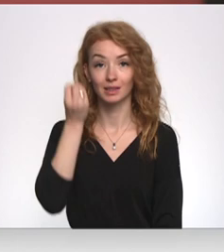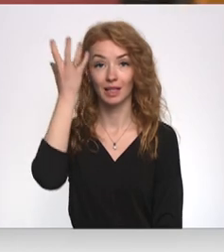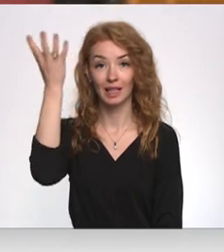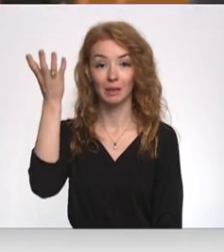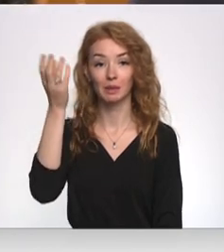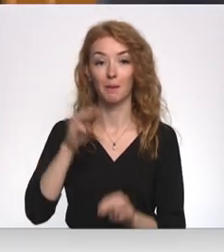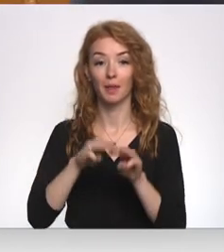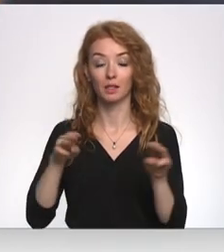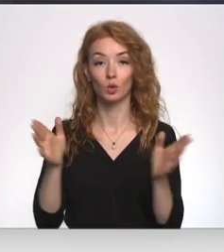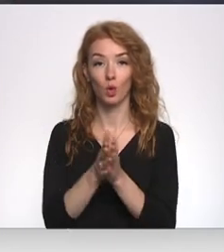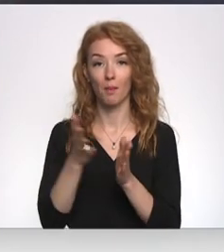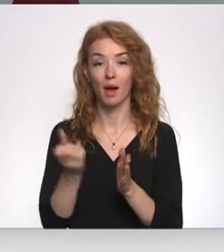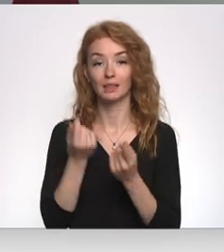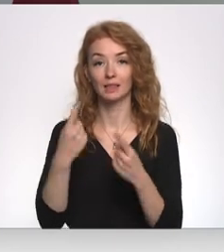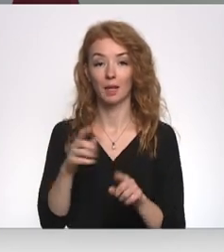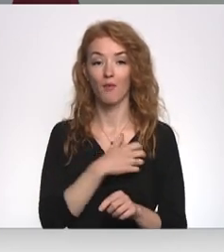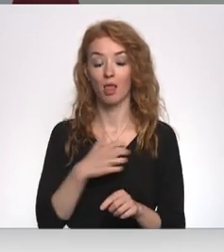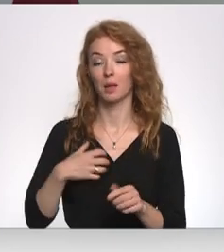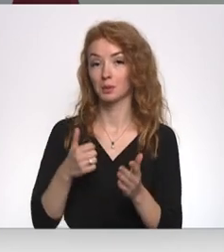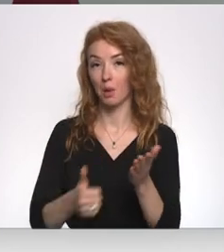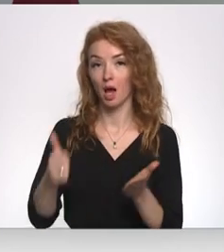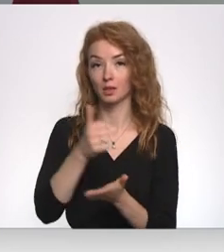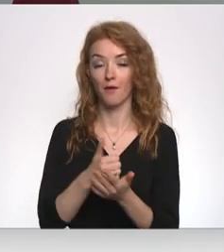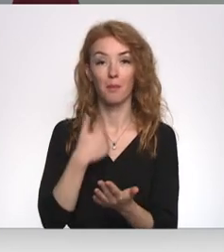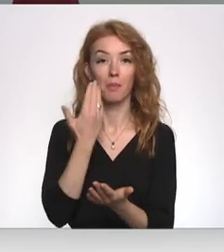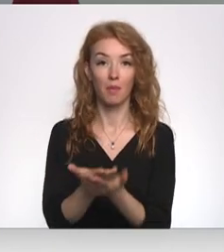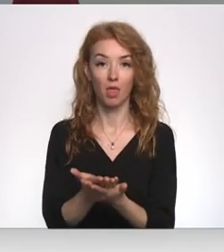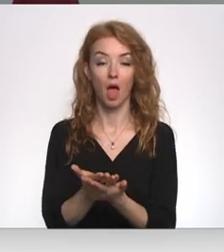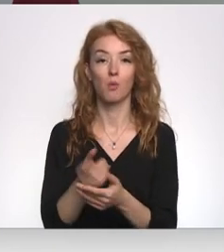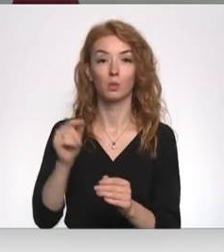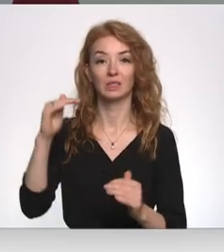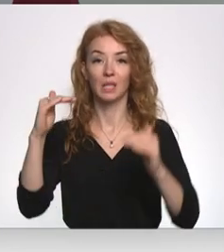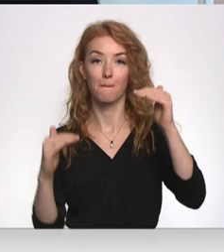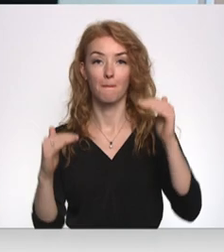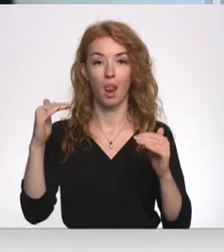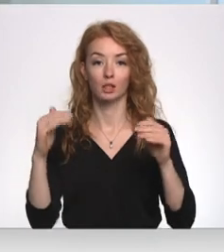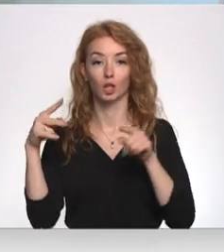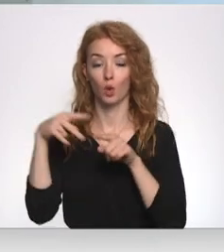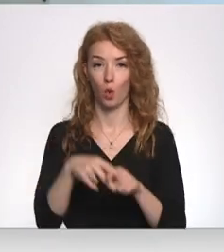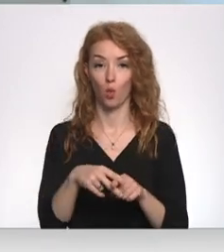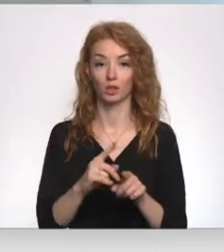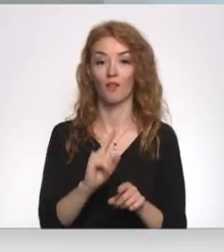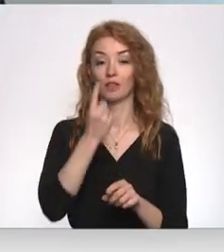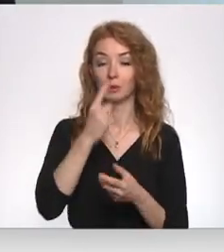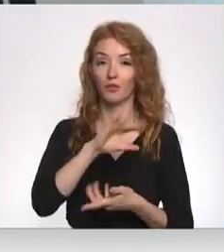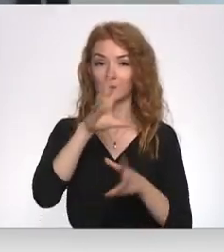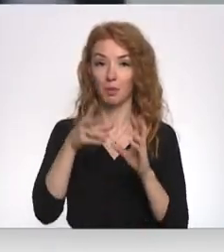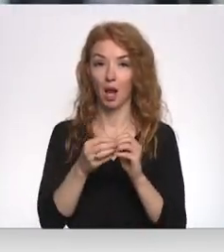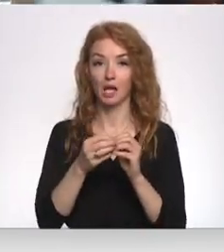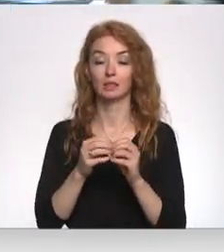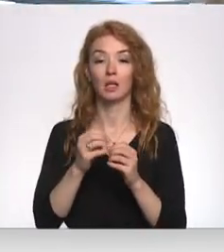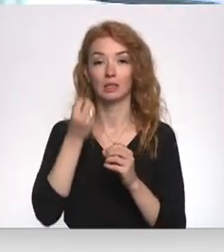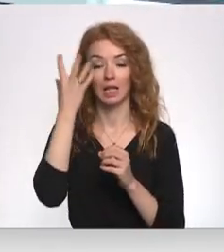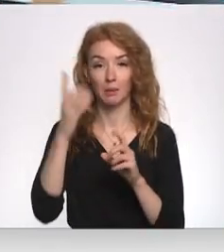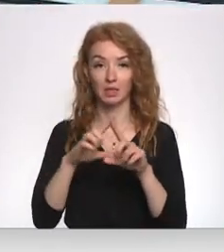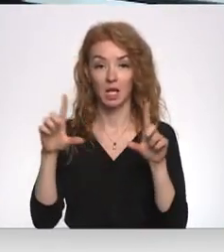Izglītības ministre kopā ar citiem valdības pārstāvjiem piedāvā sabalansēt darba slodzes vispirms vispārējās izglītības